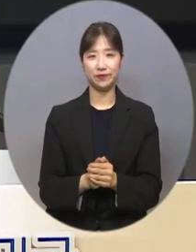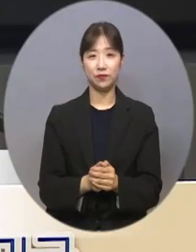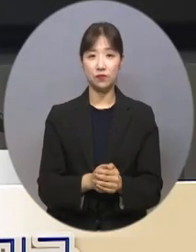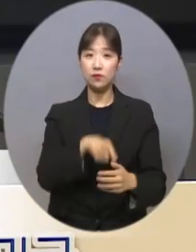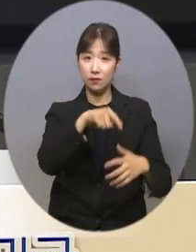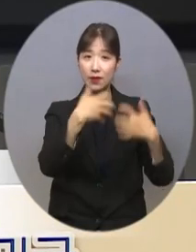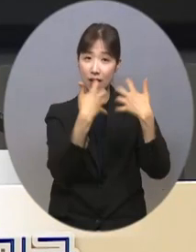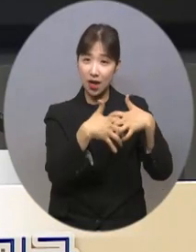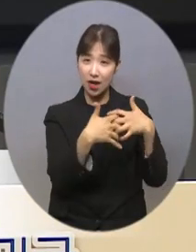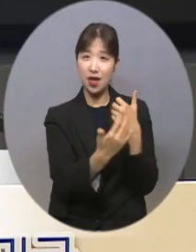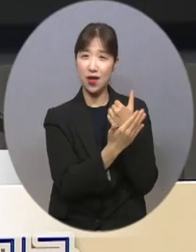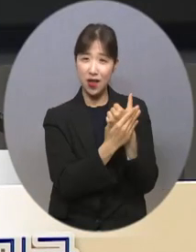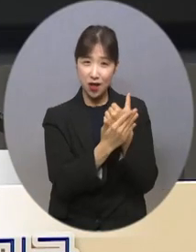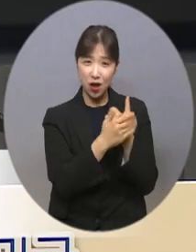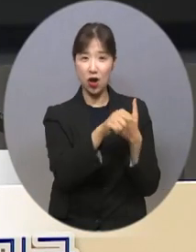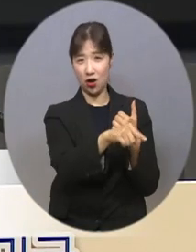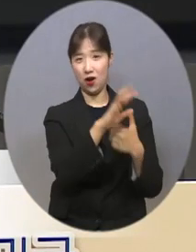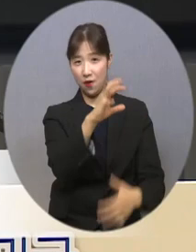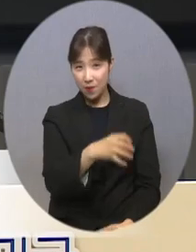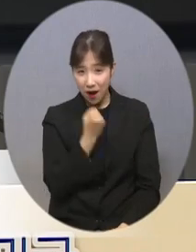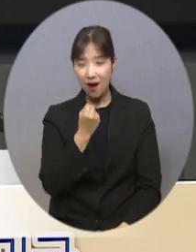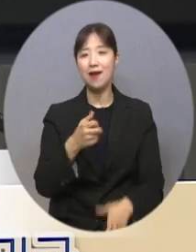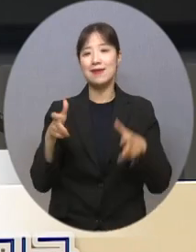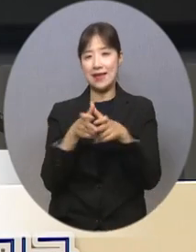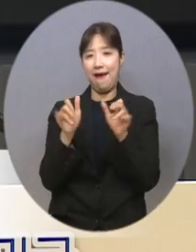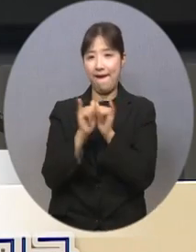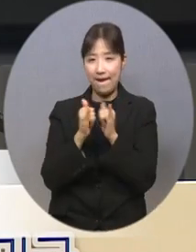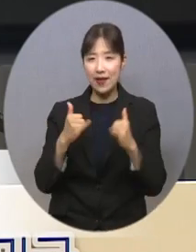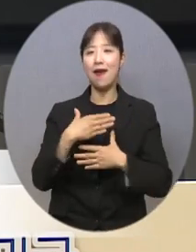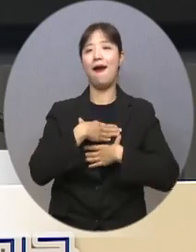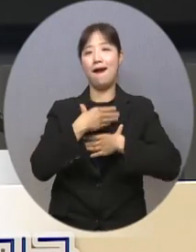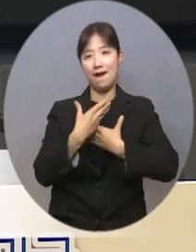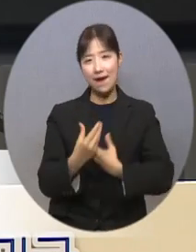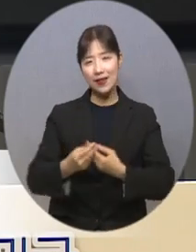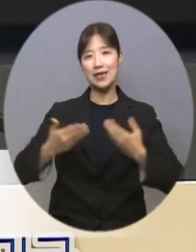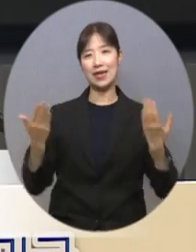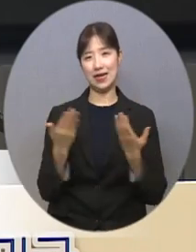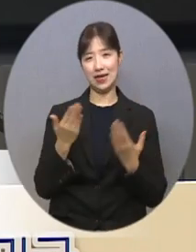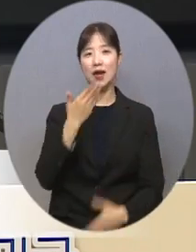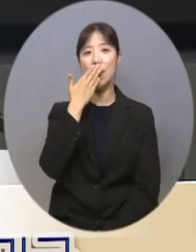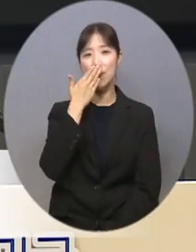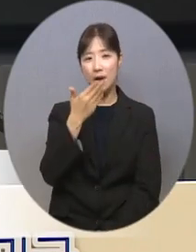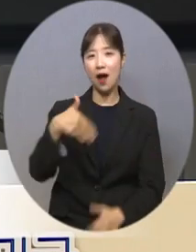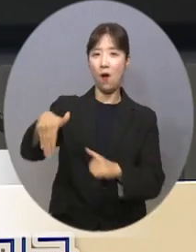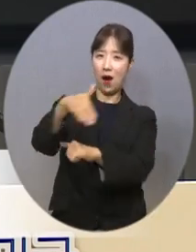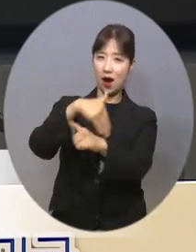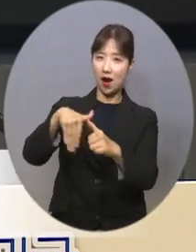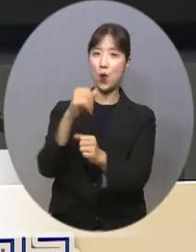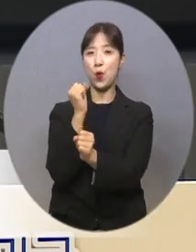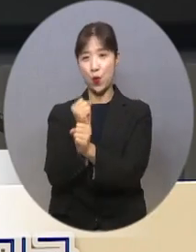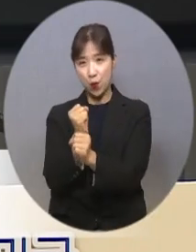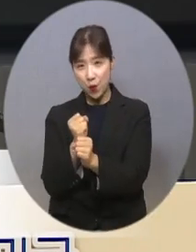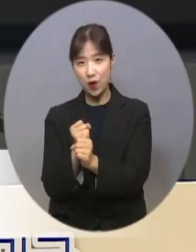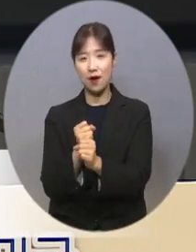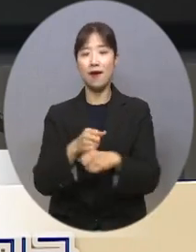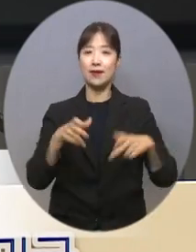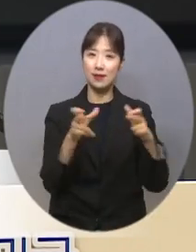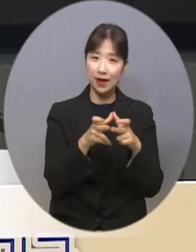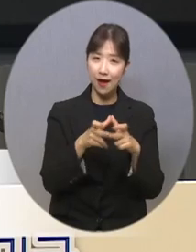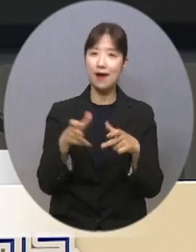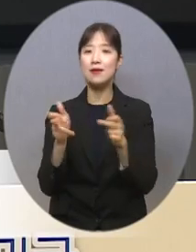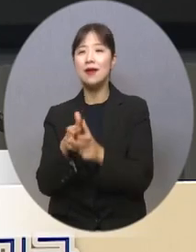보조공학기기를 통해서 장애인이 안정적으로 일할 수 있는 그런 환경을 조성해서